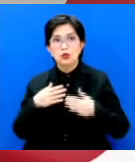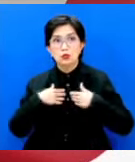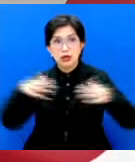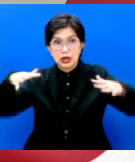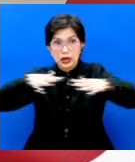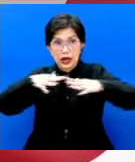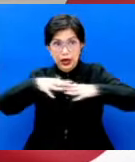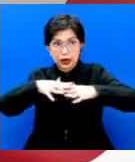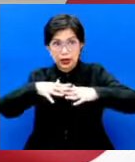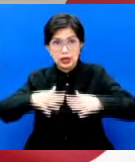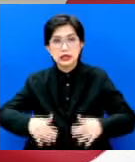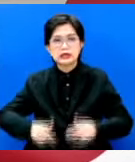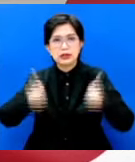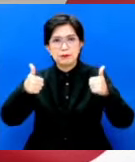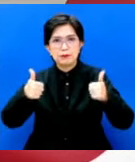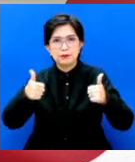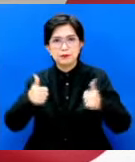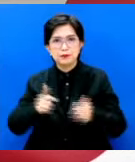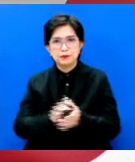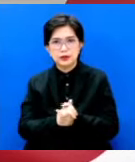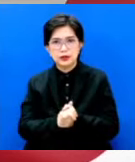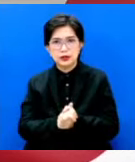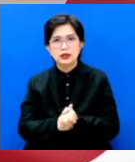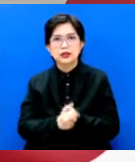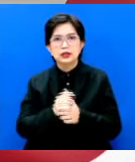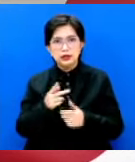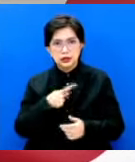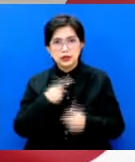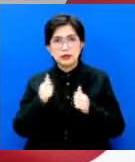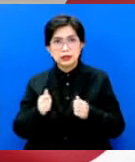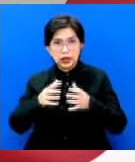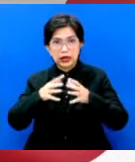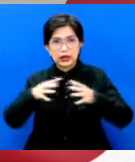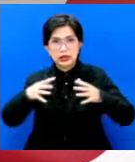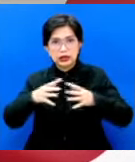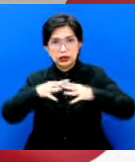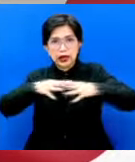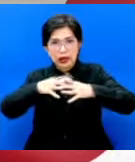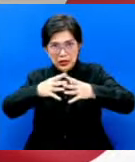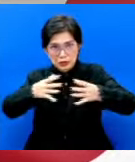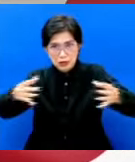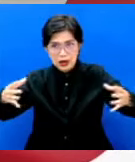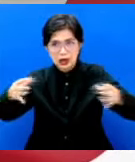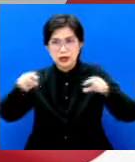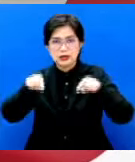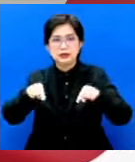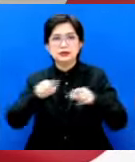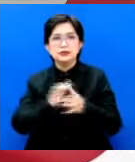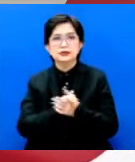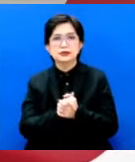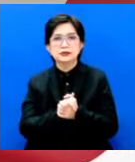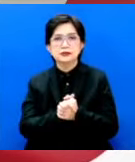memiliki tanahyangsudahsiaphunijikakitabisa mengembangkannyadisana.Selanjutnya,BapakWakil, silakan.Ekonomihijau